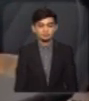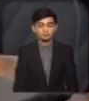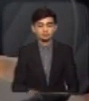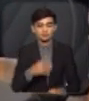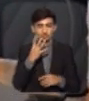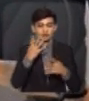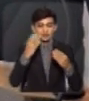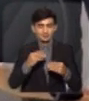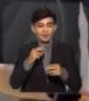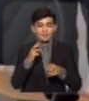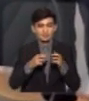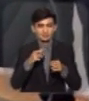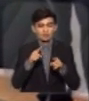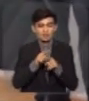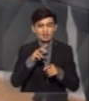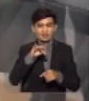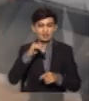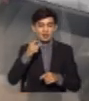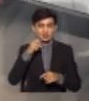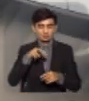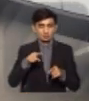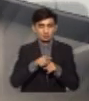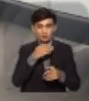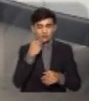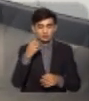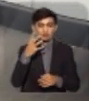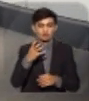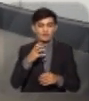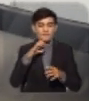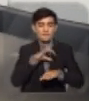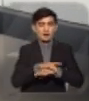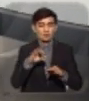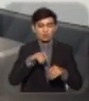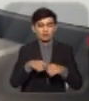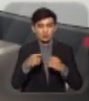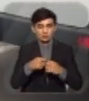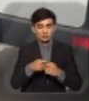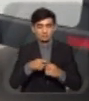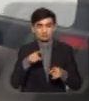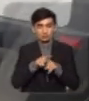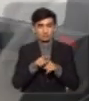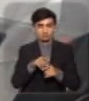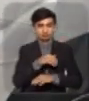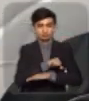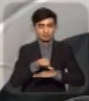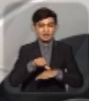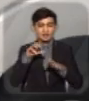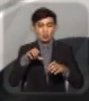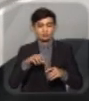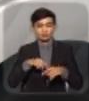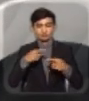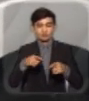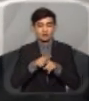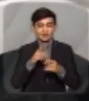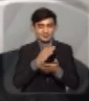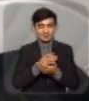За 4 дня операции «Нелегал» алматинские полицейские выявили почти 400 фактов нарушения миграционного законодательства. За нарушение правил